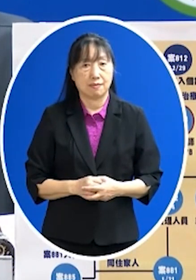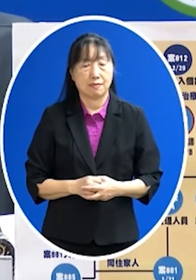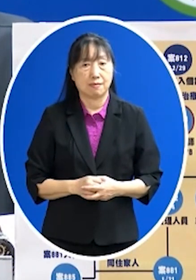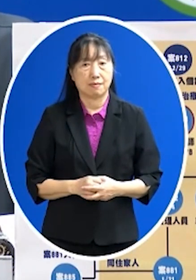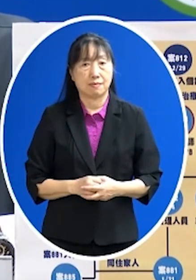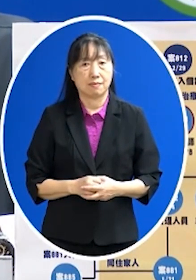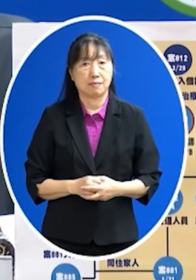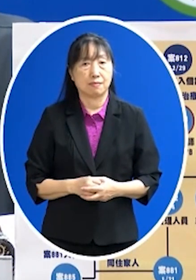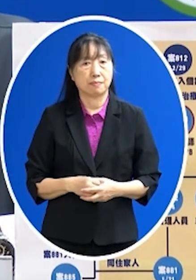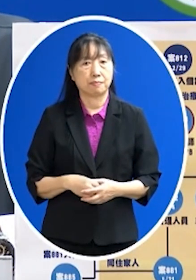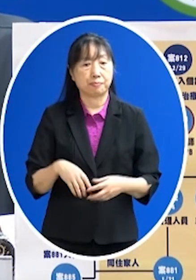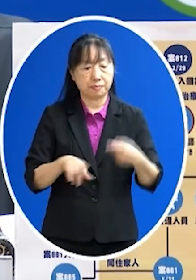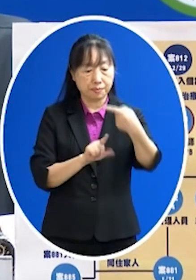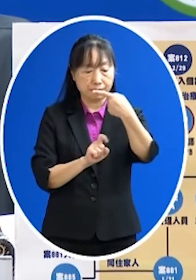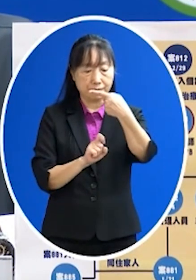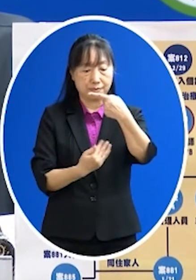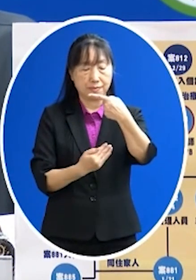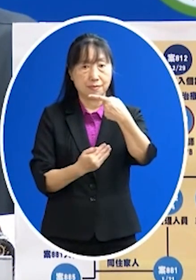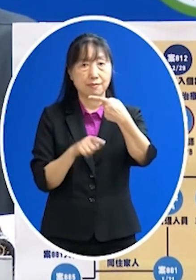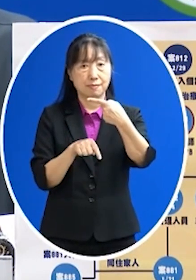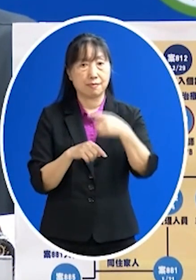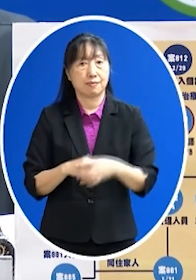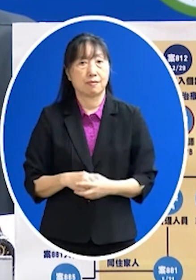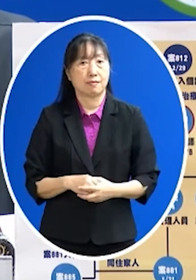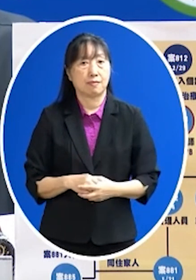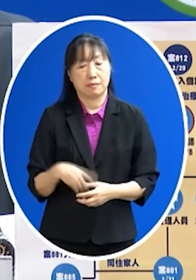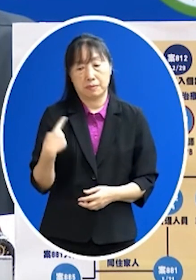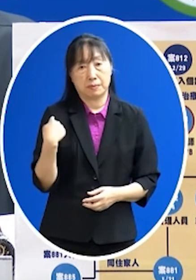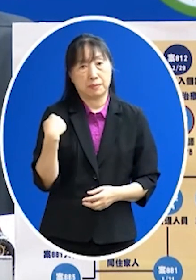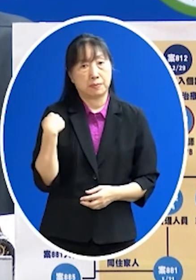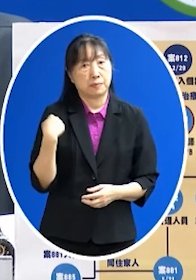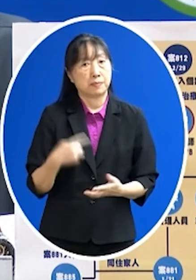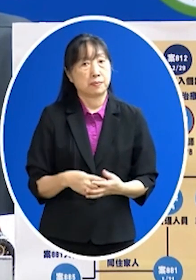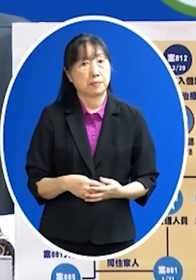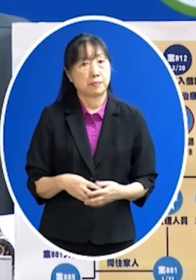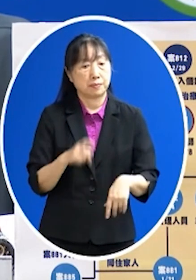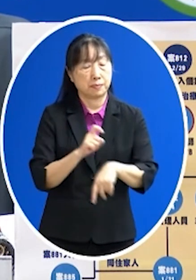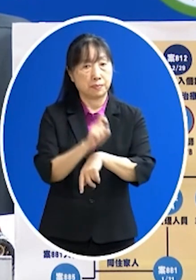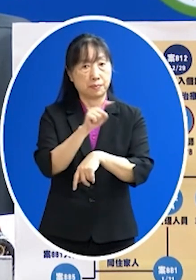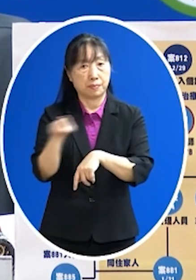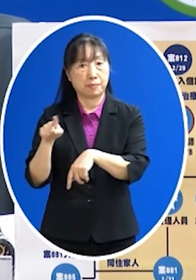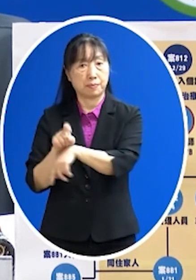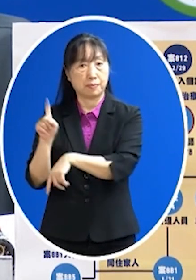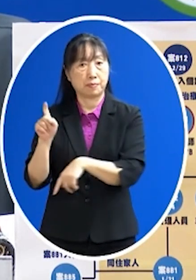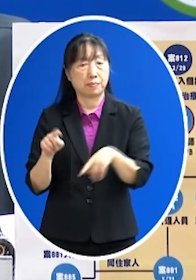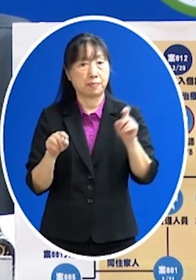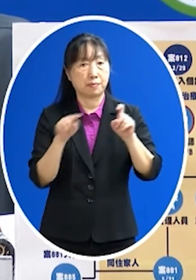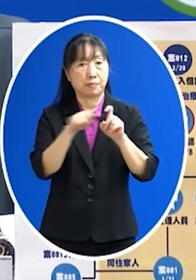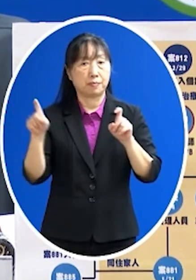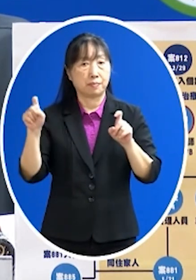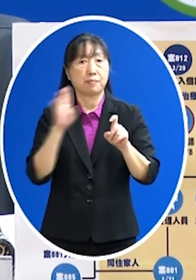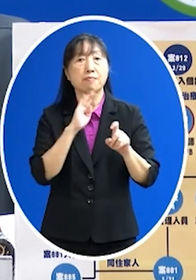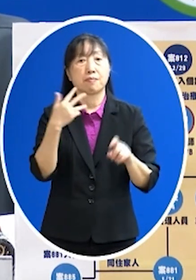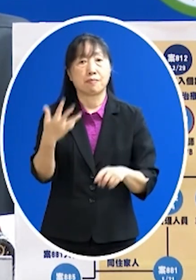是好在1月19号，好那昨天那个好在10点到11点，桃园市八德区的